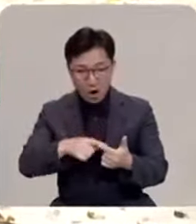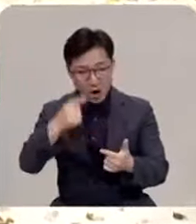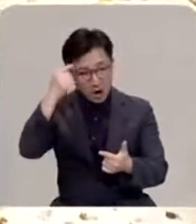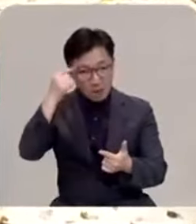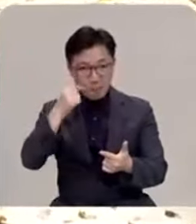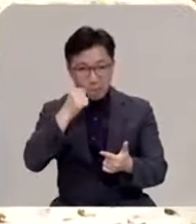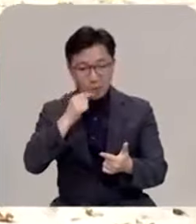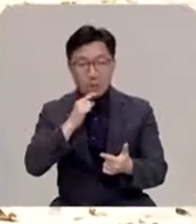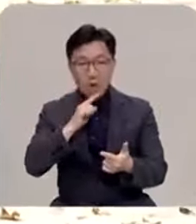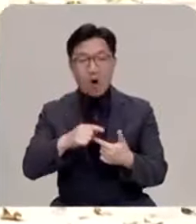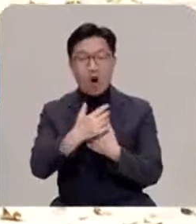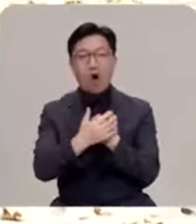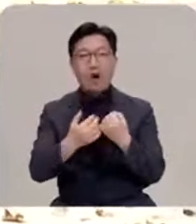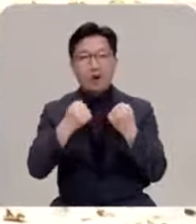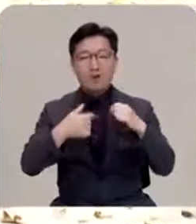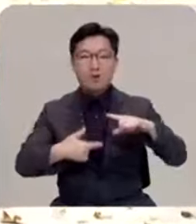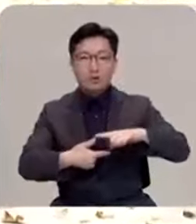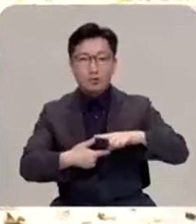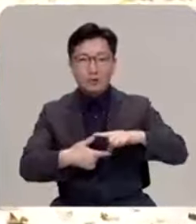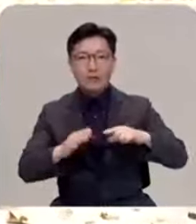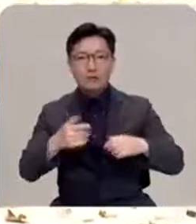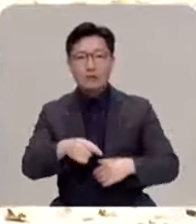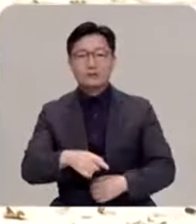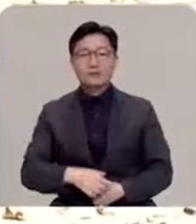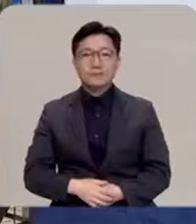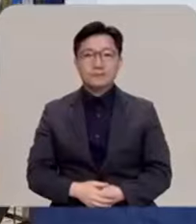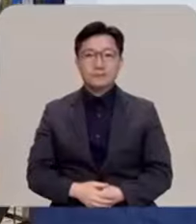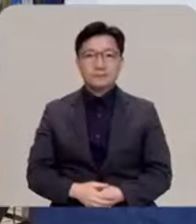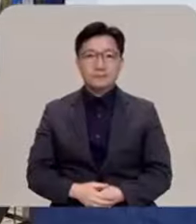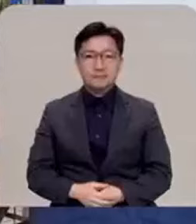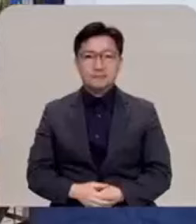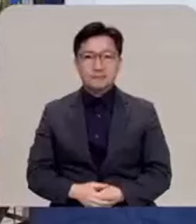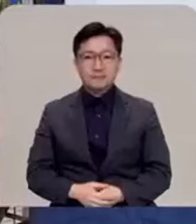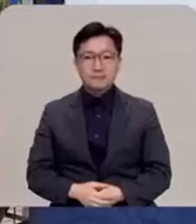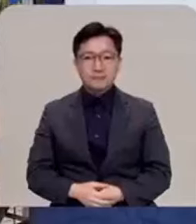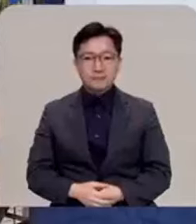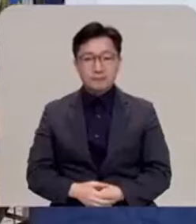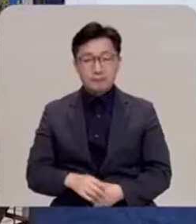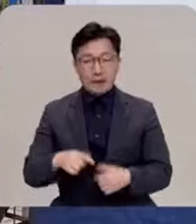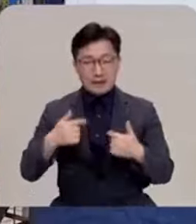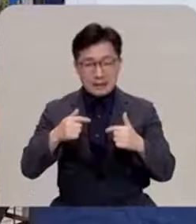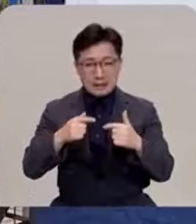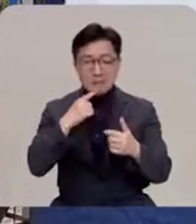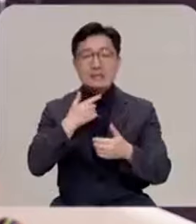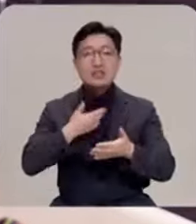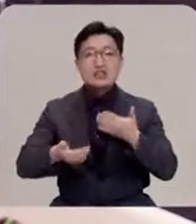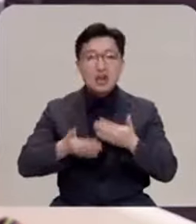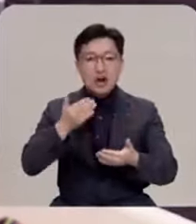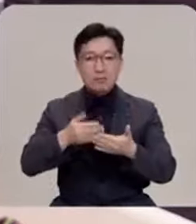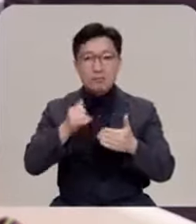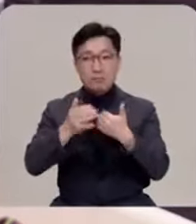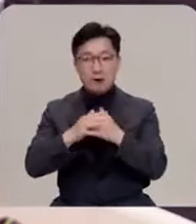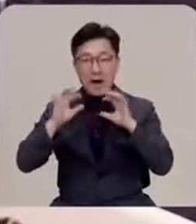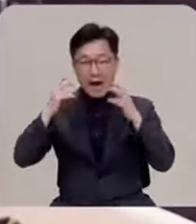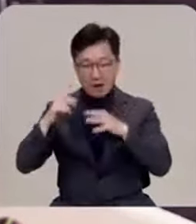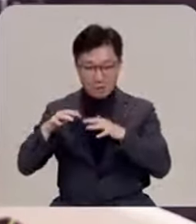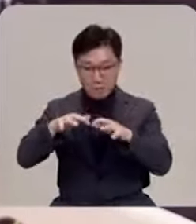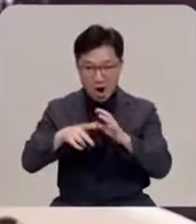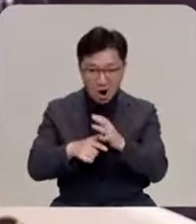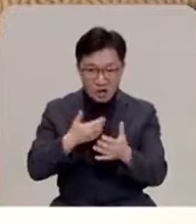못했는데 건강한 도시락 같아요. 상설 운영되는 체험 행사는 아이들에게 큰